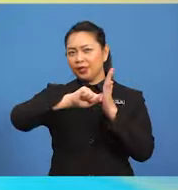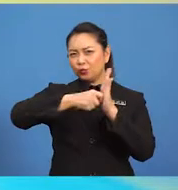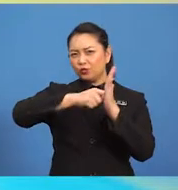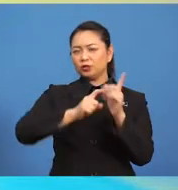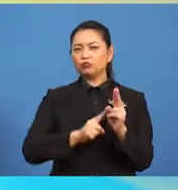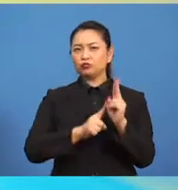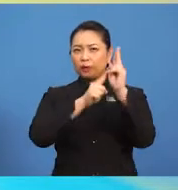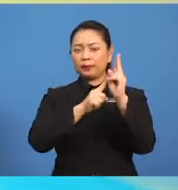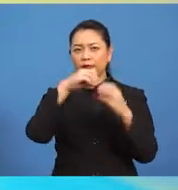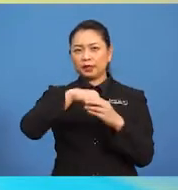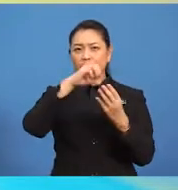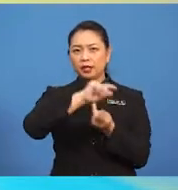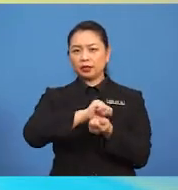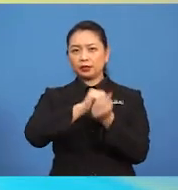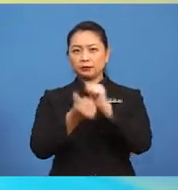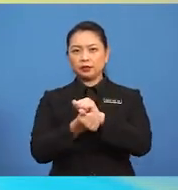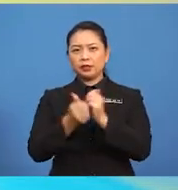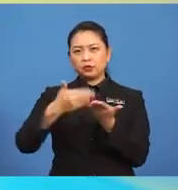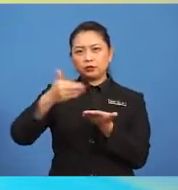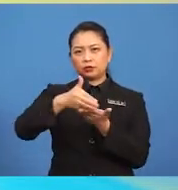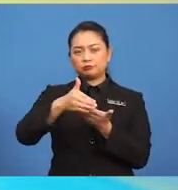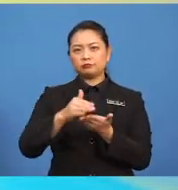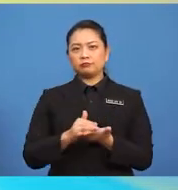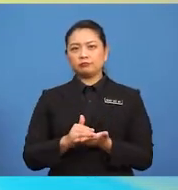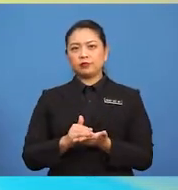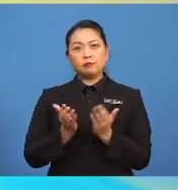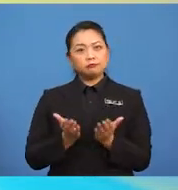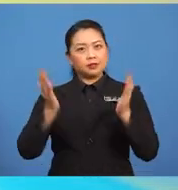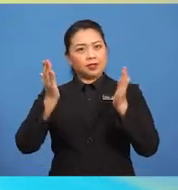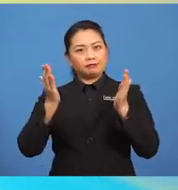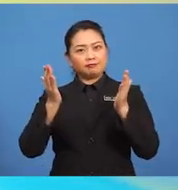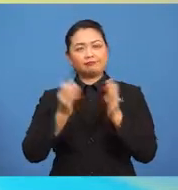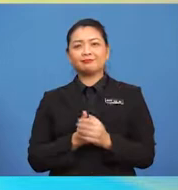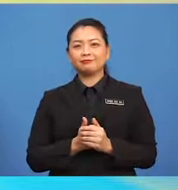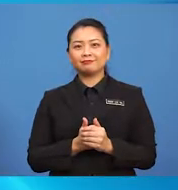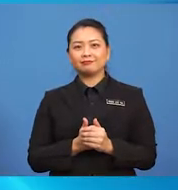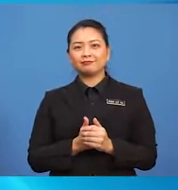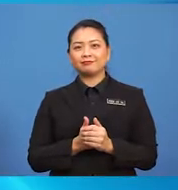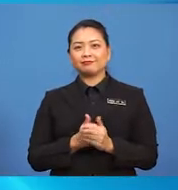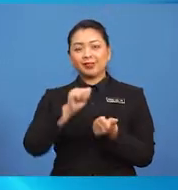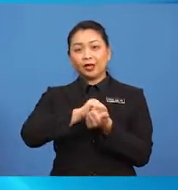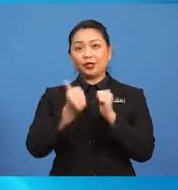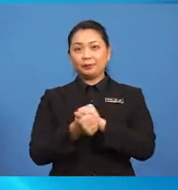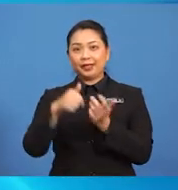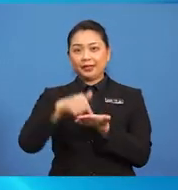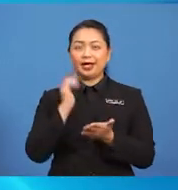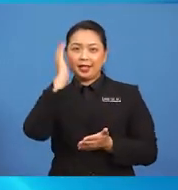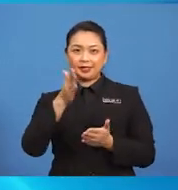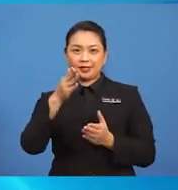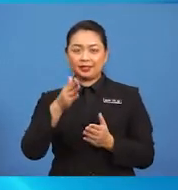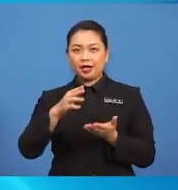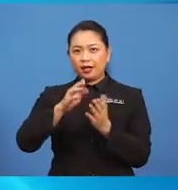Kunci utama dalam algoritma bucket sort ini adalah bucket atau balti. Algoritma ini